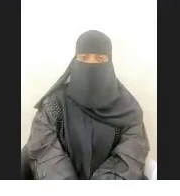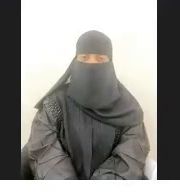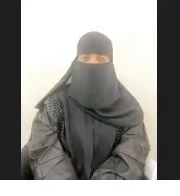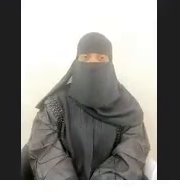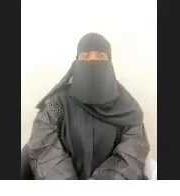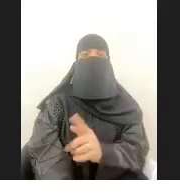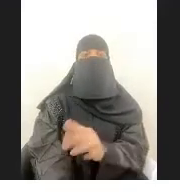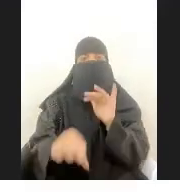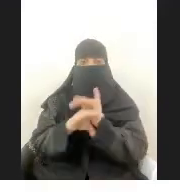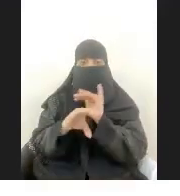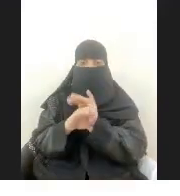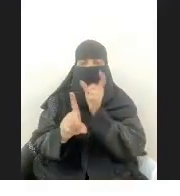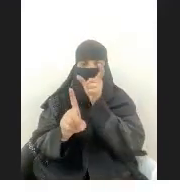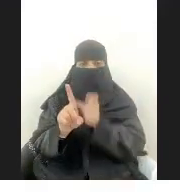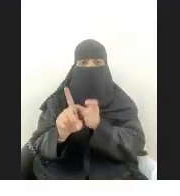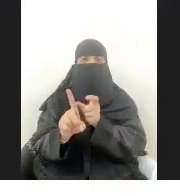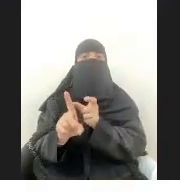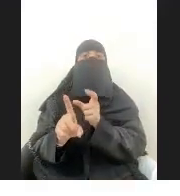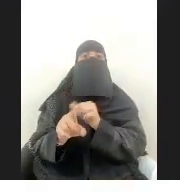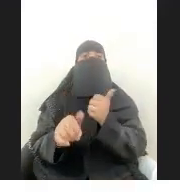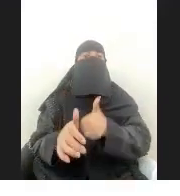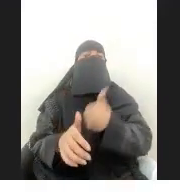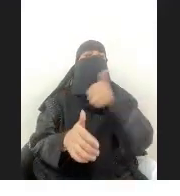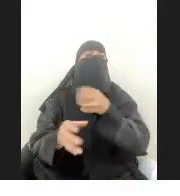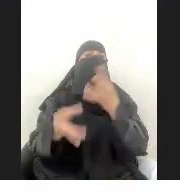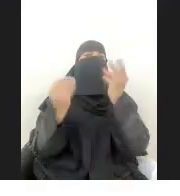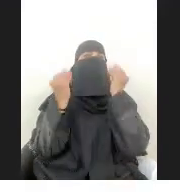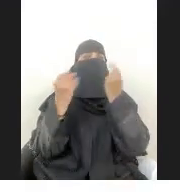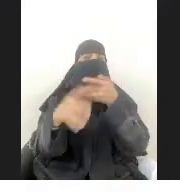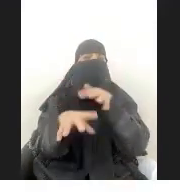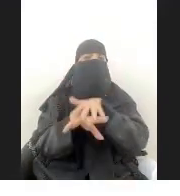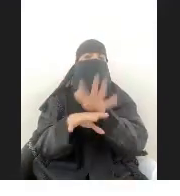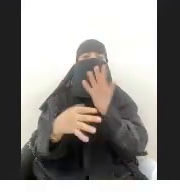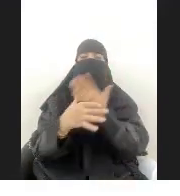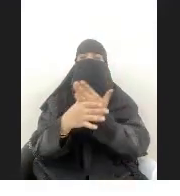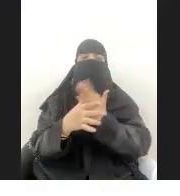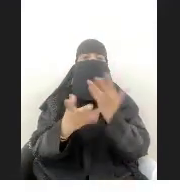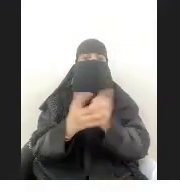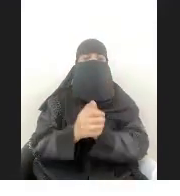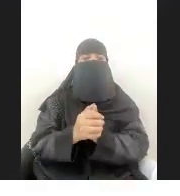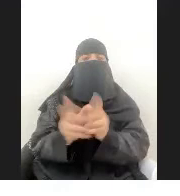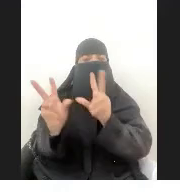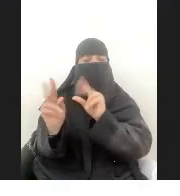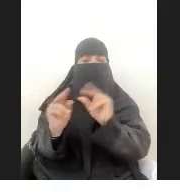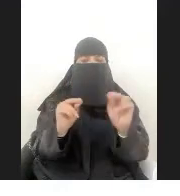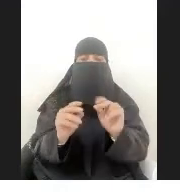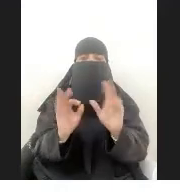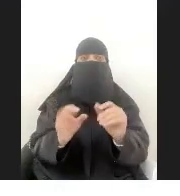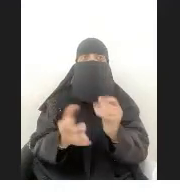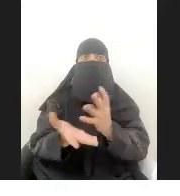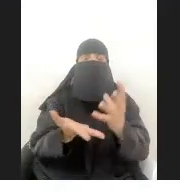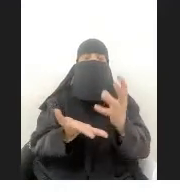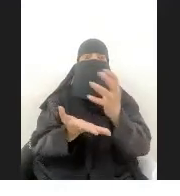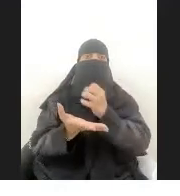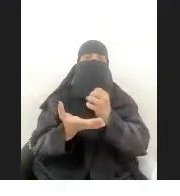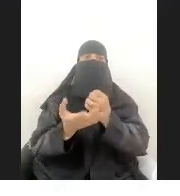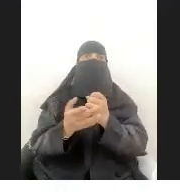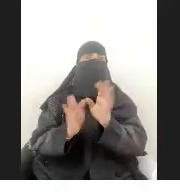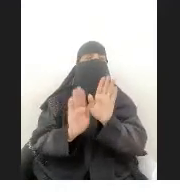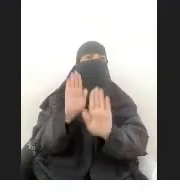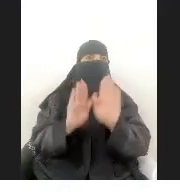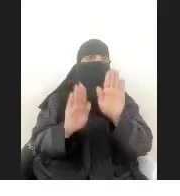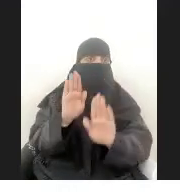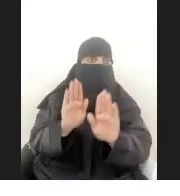هيئة التدريس يفضلوا التعلم المدمج لانه نفس الشيء يعطيهم فرصة لمشاركة جديدة مع أعضاء